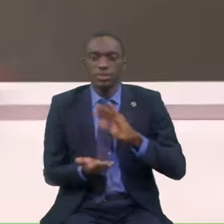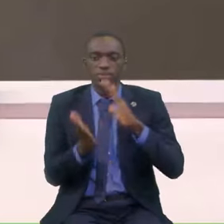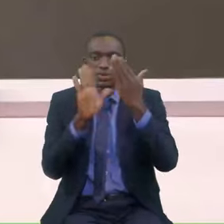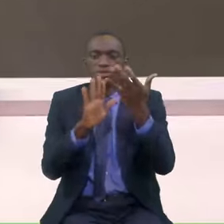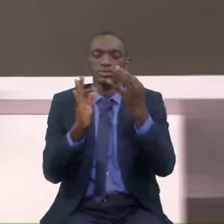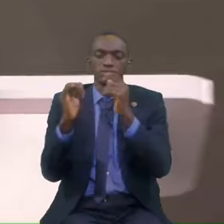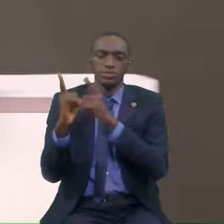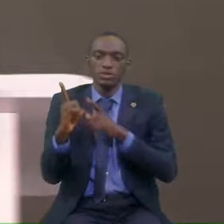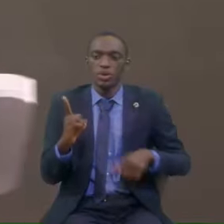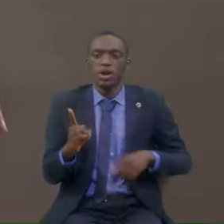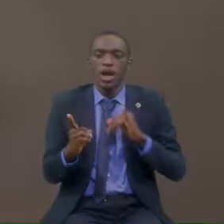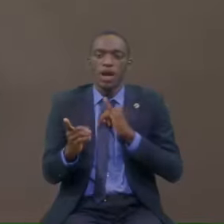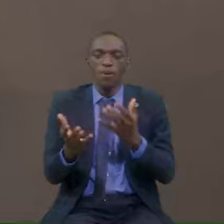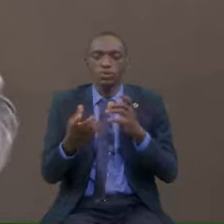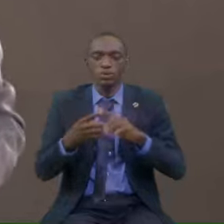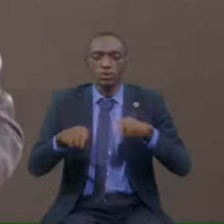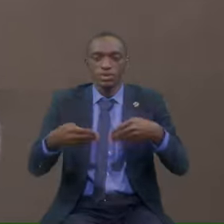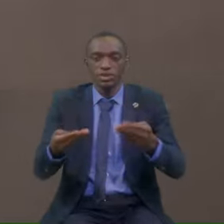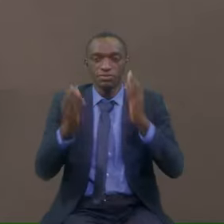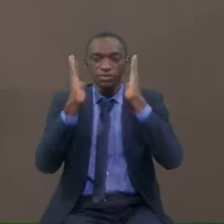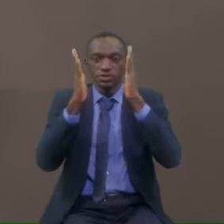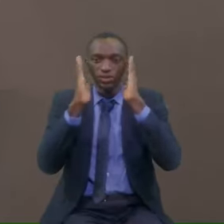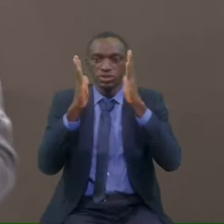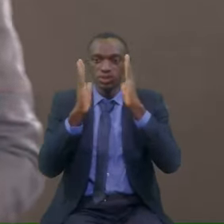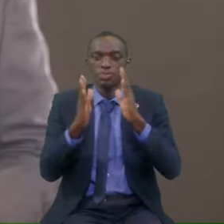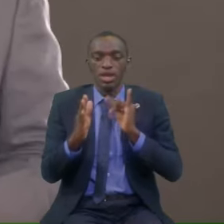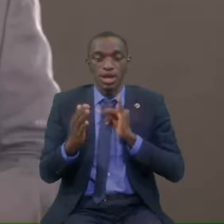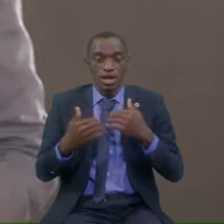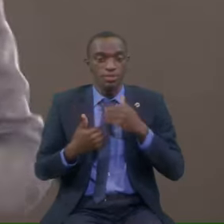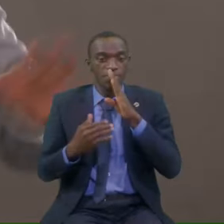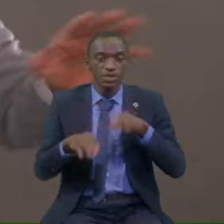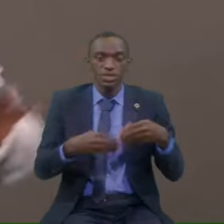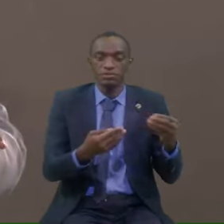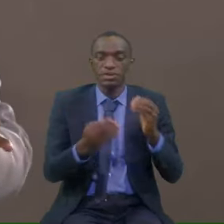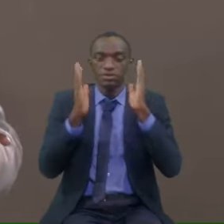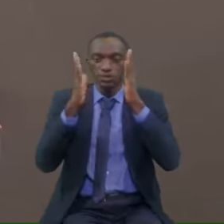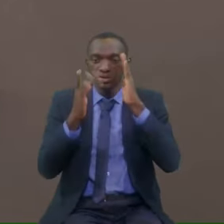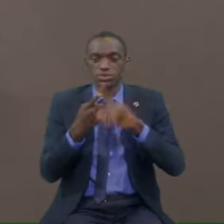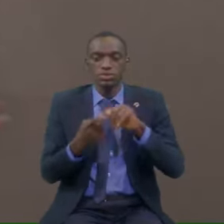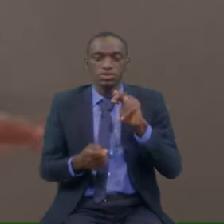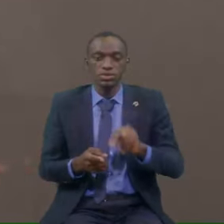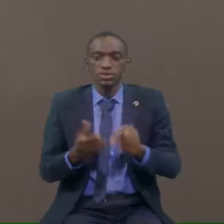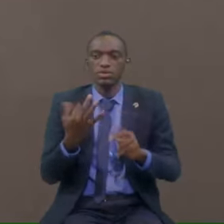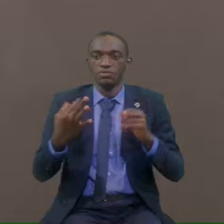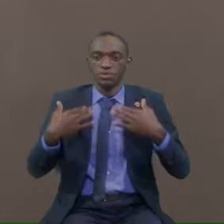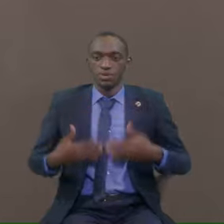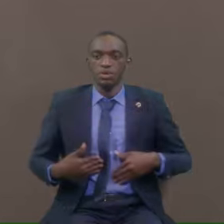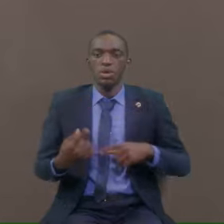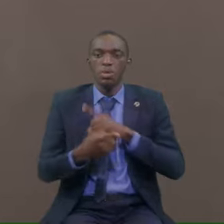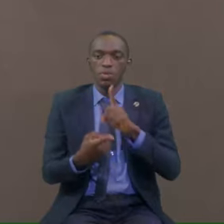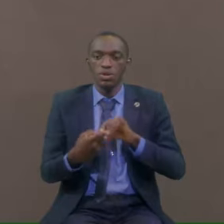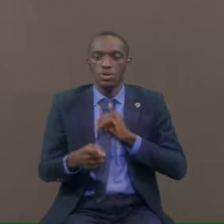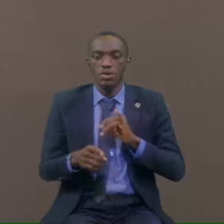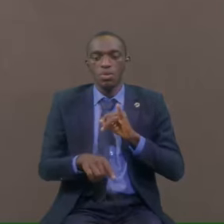Je veux me reposer dans la présence du Seigneur. Donner de l'attention. Je donne l'attention aux besoins du corps quand je